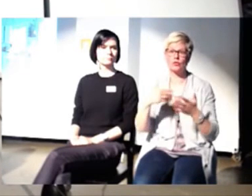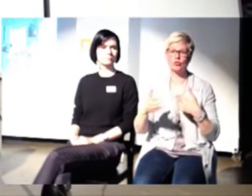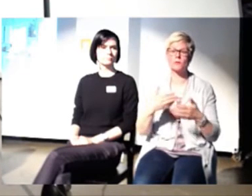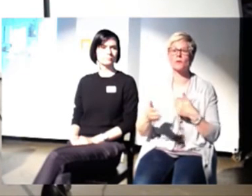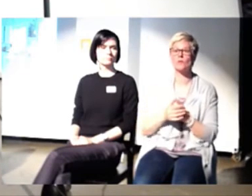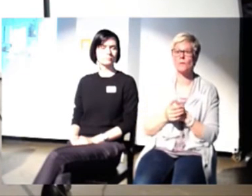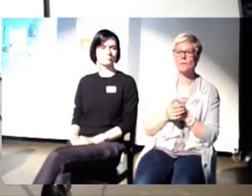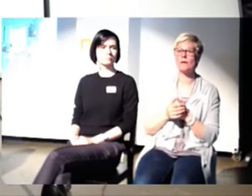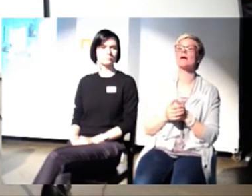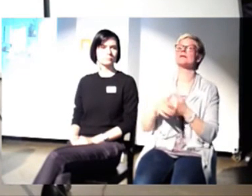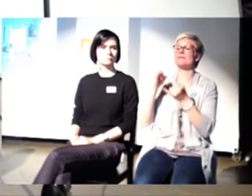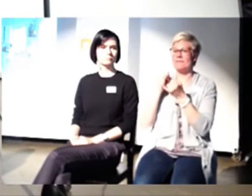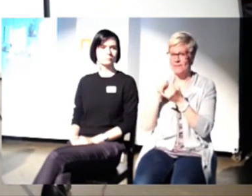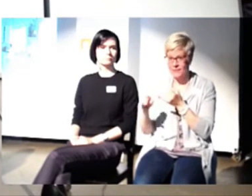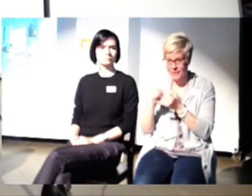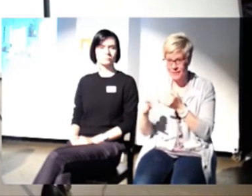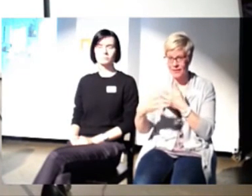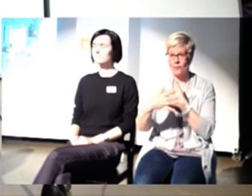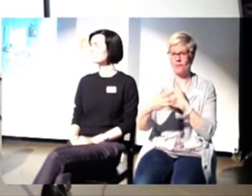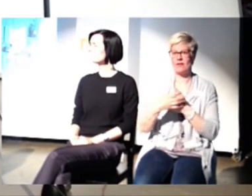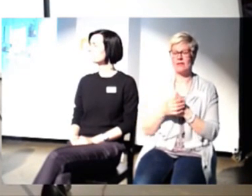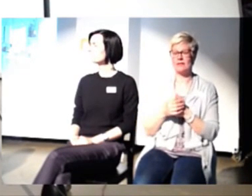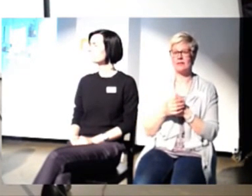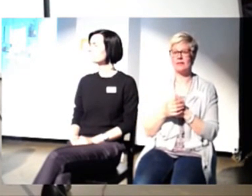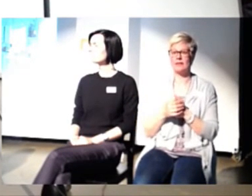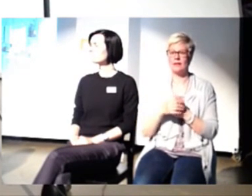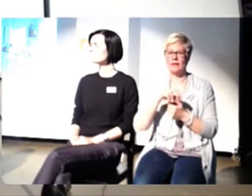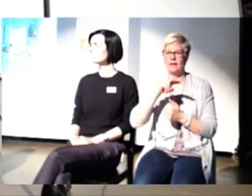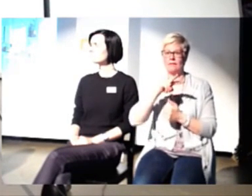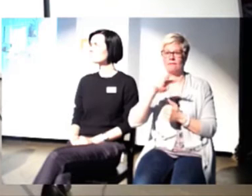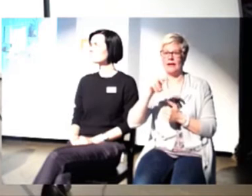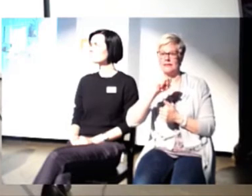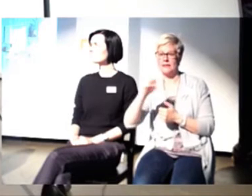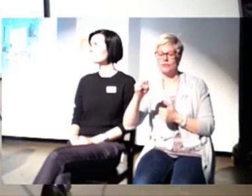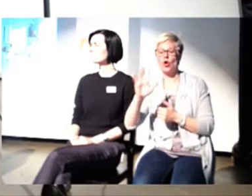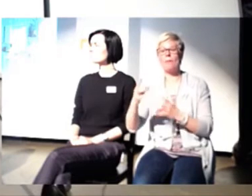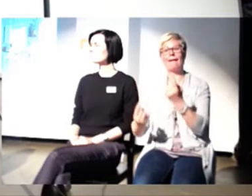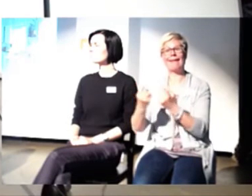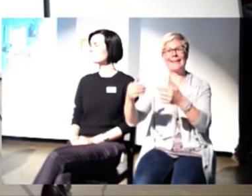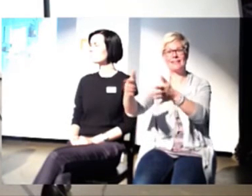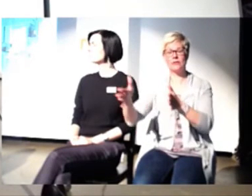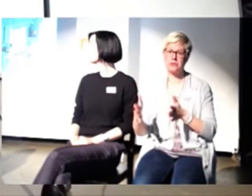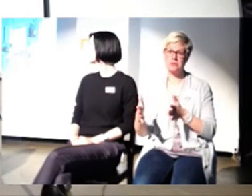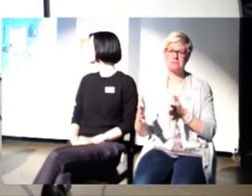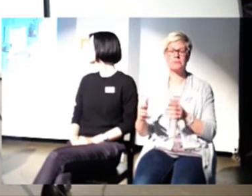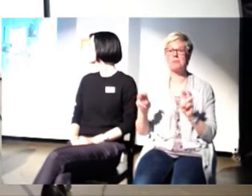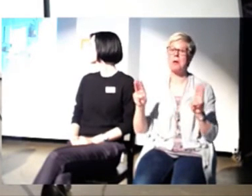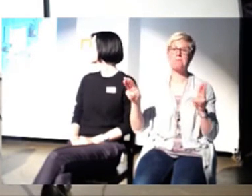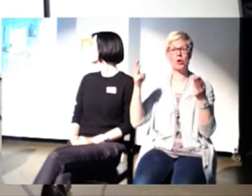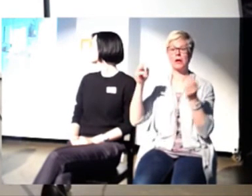Ja sitten vielä viimeisenä kuva Villa Snäcksundin keittiöstä, missä on suhteellisen modernit